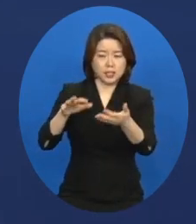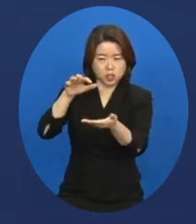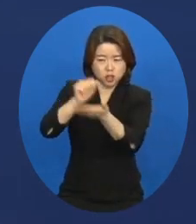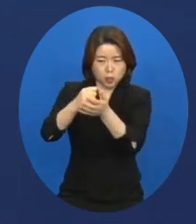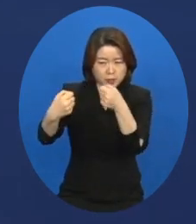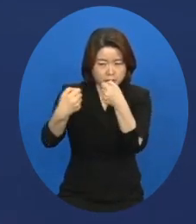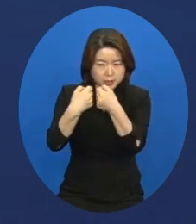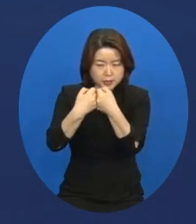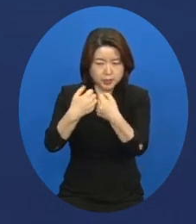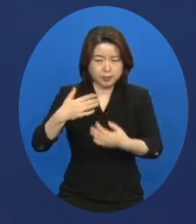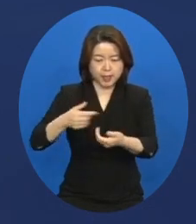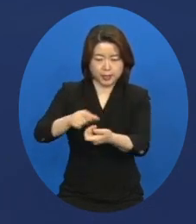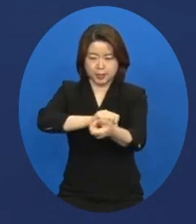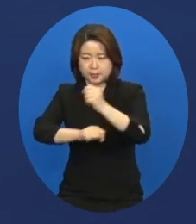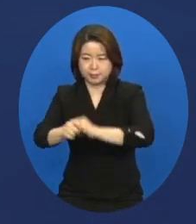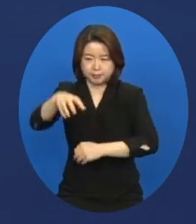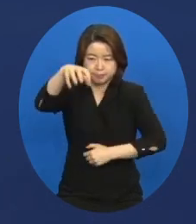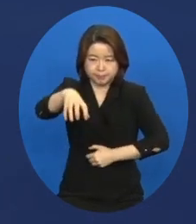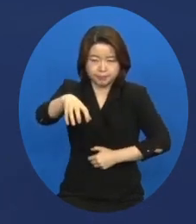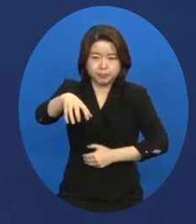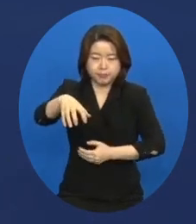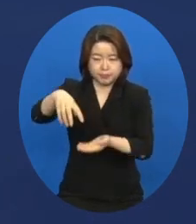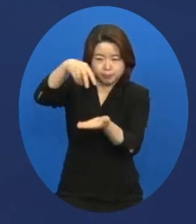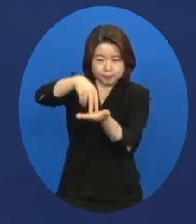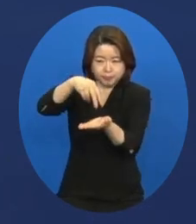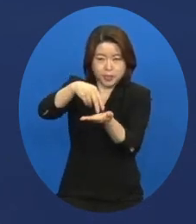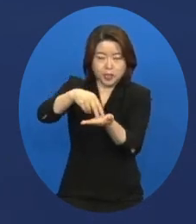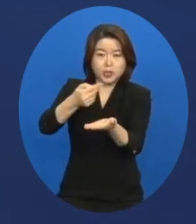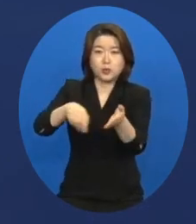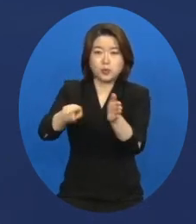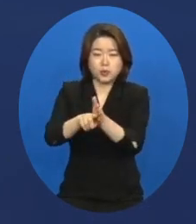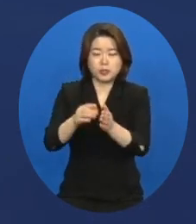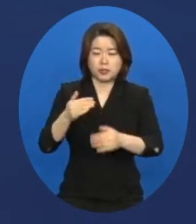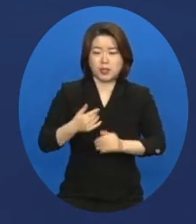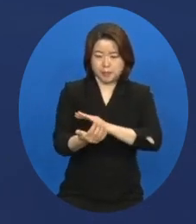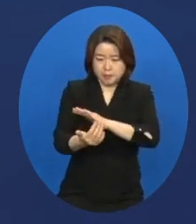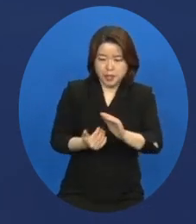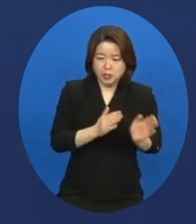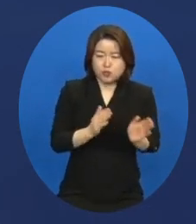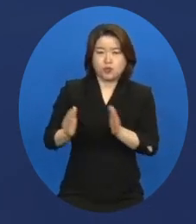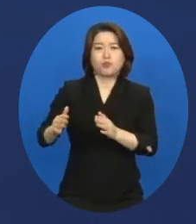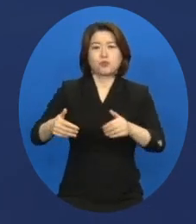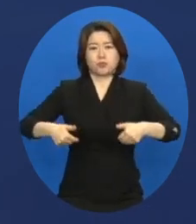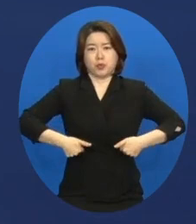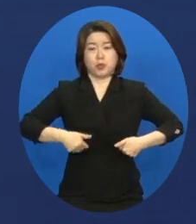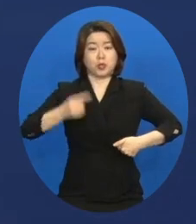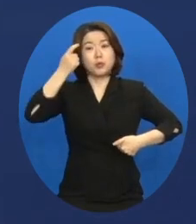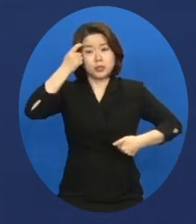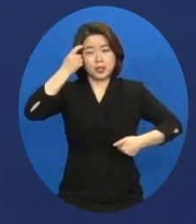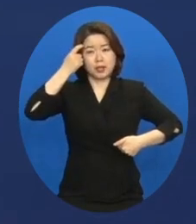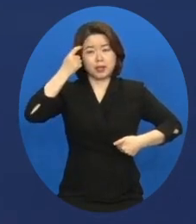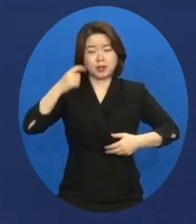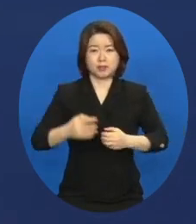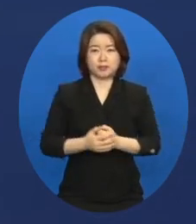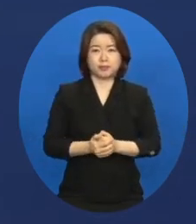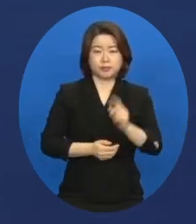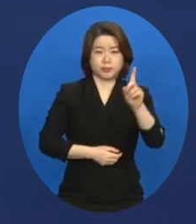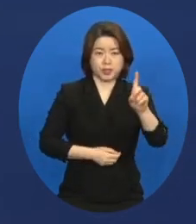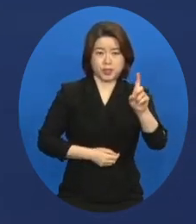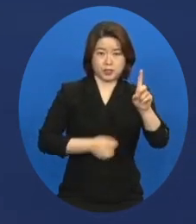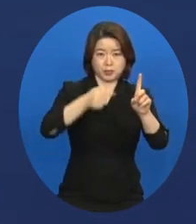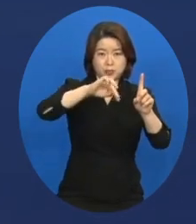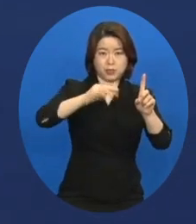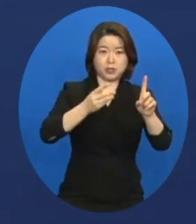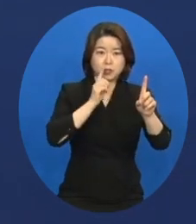전쟁을 앞장서 나가려면 준비가 되어야 하는 거예요. 그가 11절에 이렇게